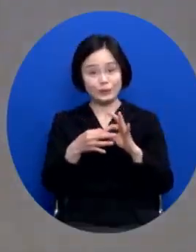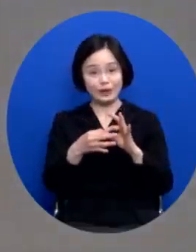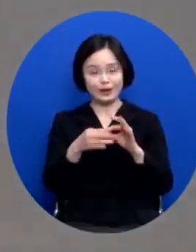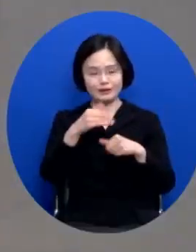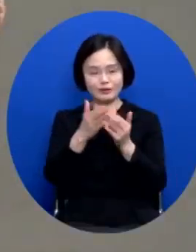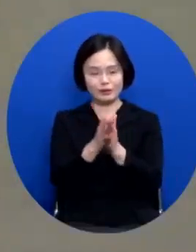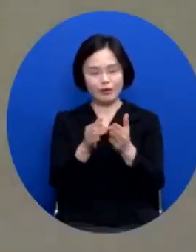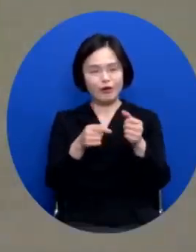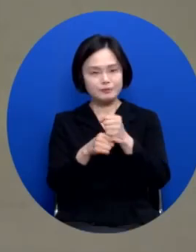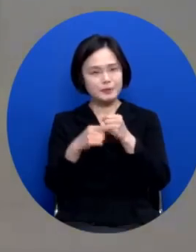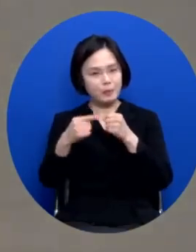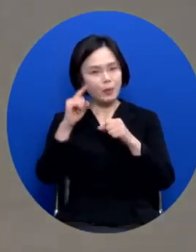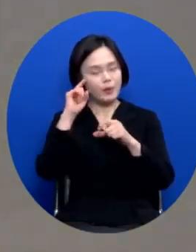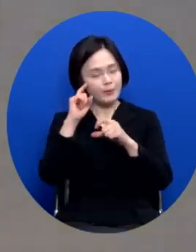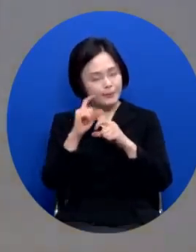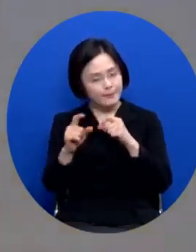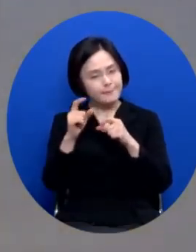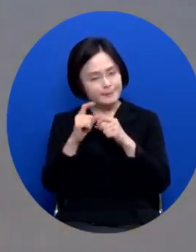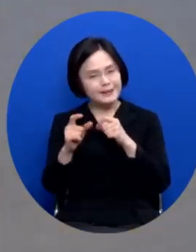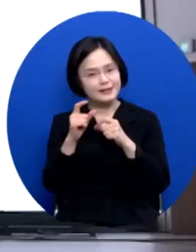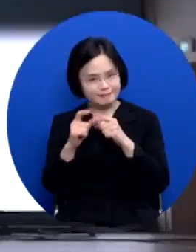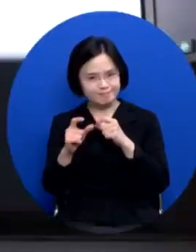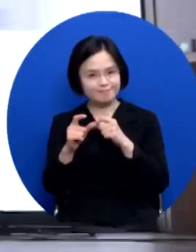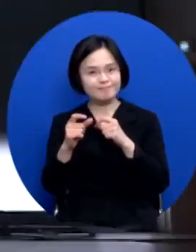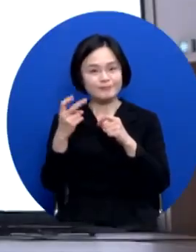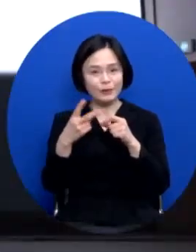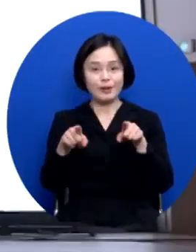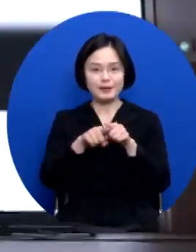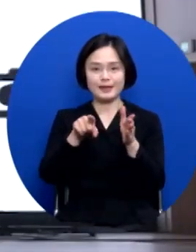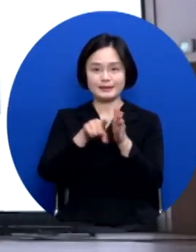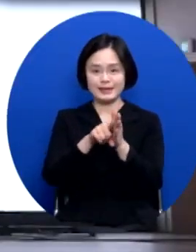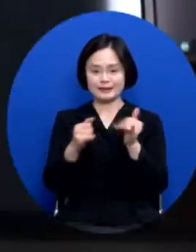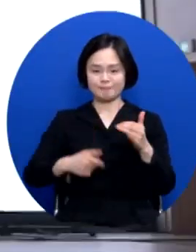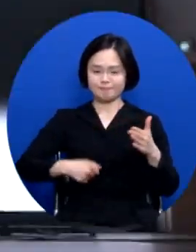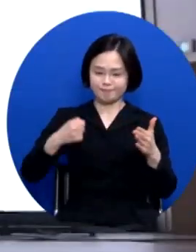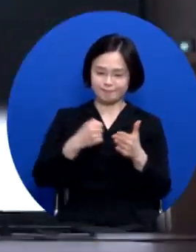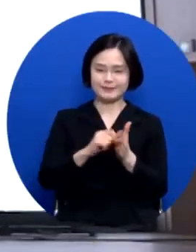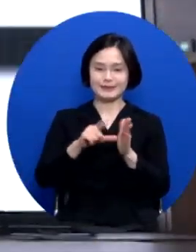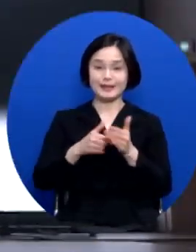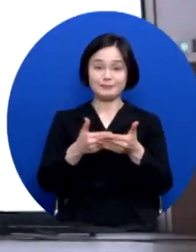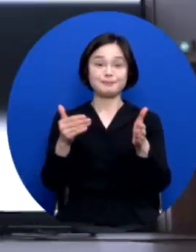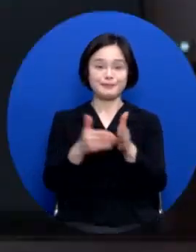성경적 의미와 시대적 상황을 함께 고민하고 신앙인으로 결단하는 시간을 가졌습니다.